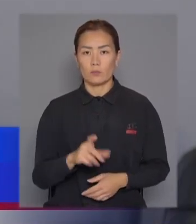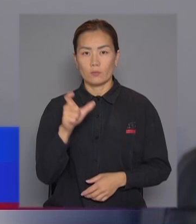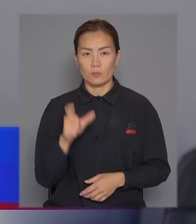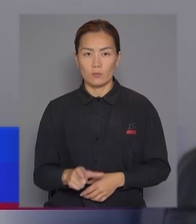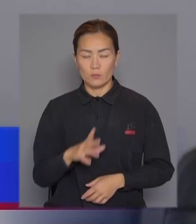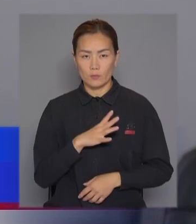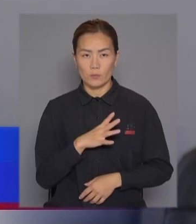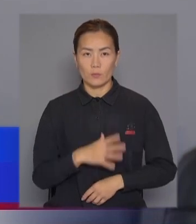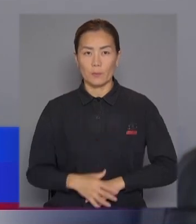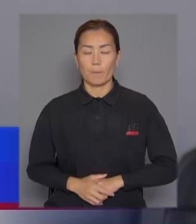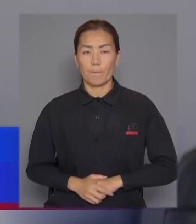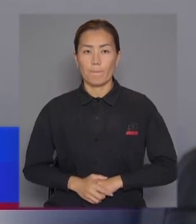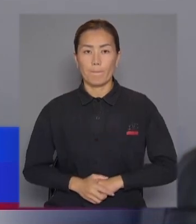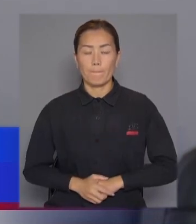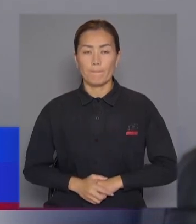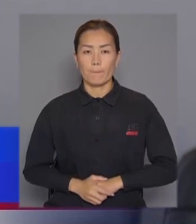жатыр бостандыққа.